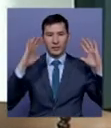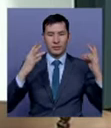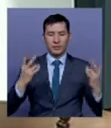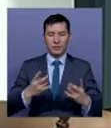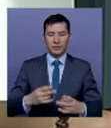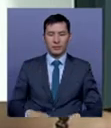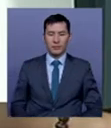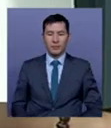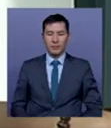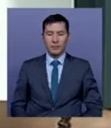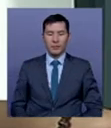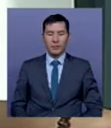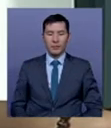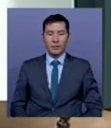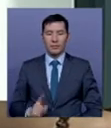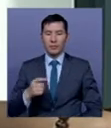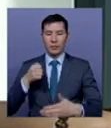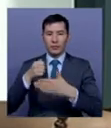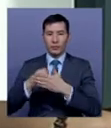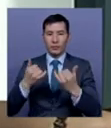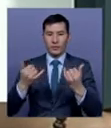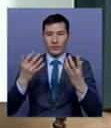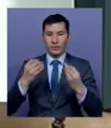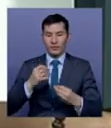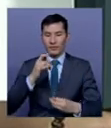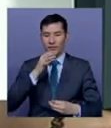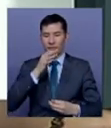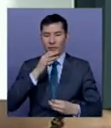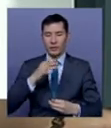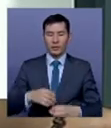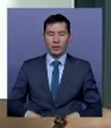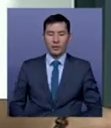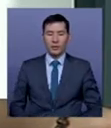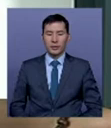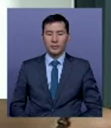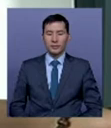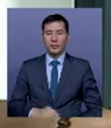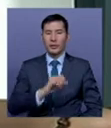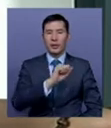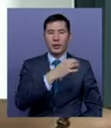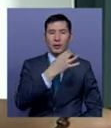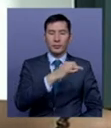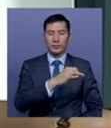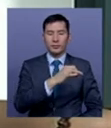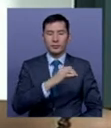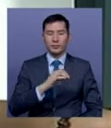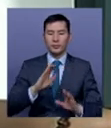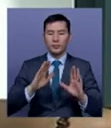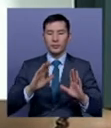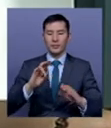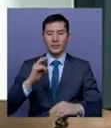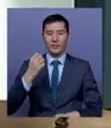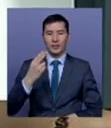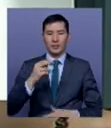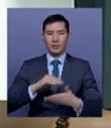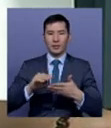жетті. Өйткені осы уақытқа дейін кезеңде әсіресе мына кеңестік идеологияның кезінде Абайды тек қана ұлттық ақыл ретінде,